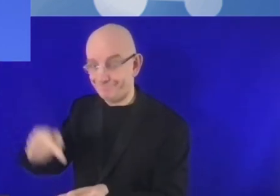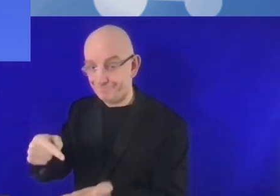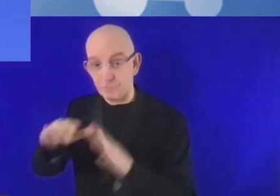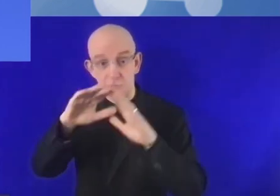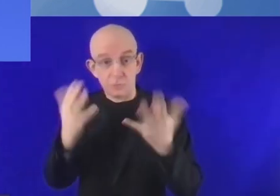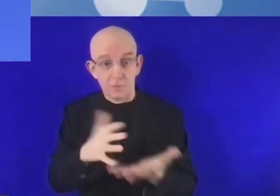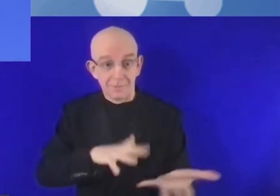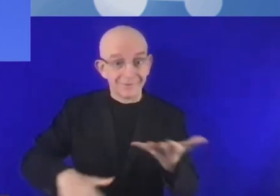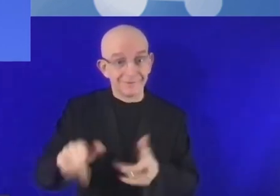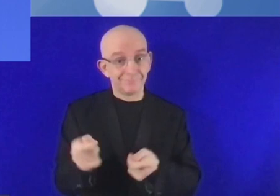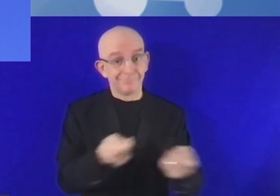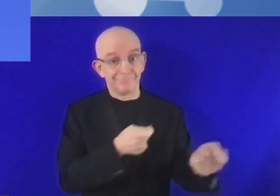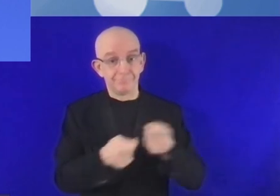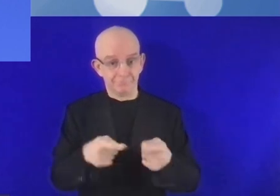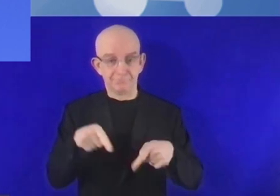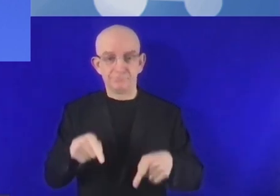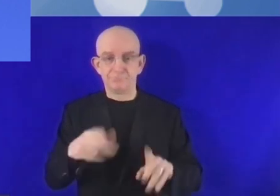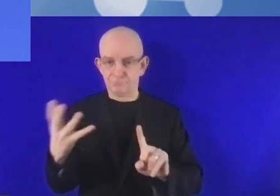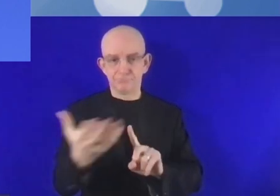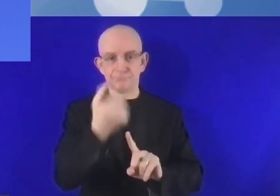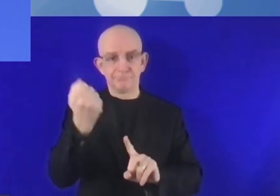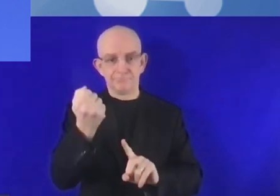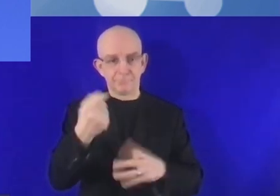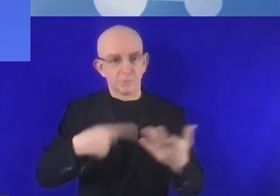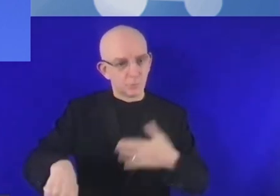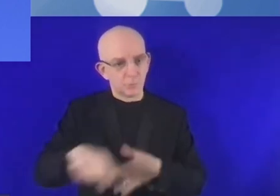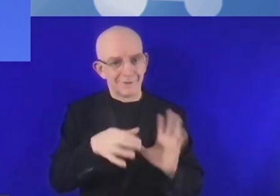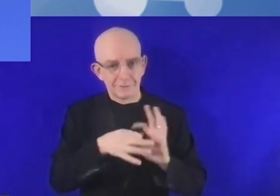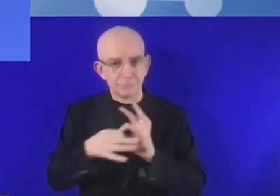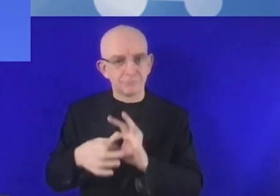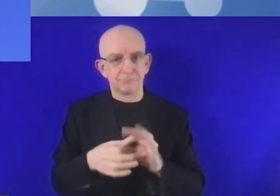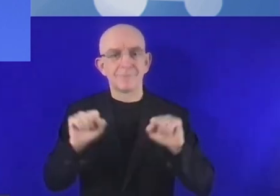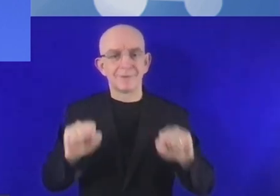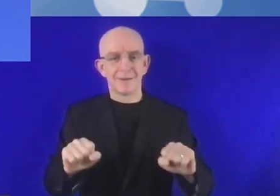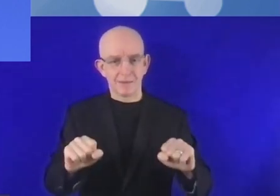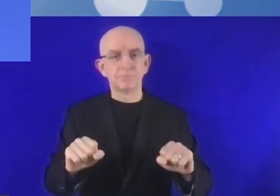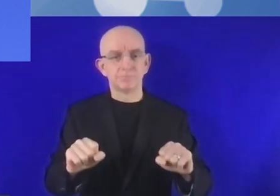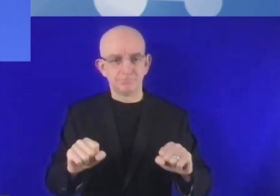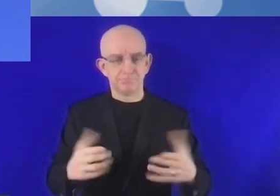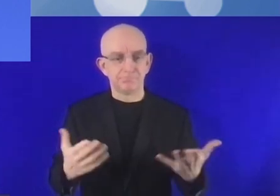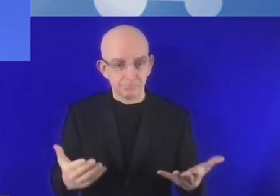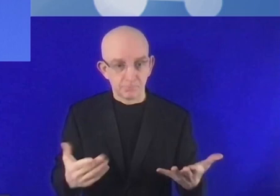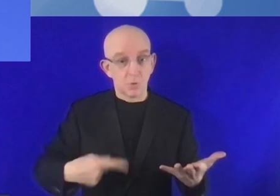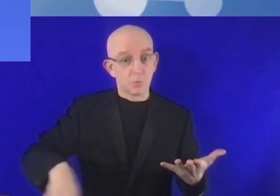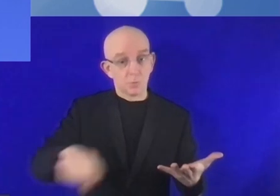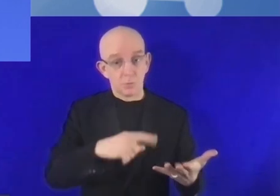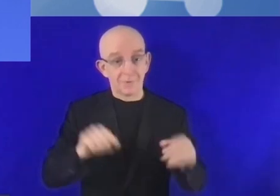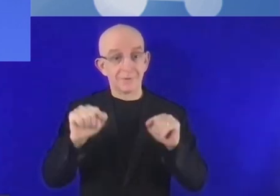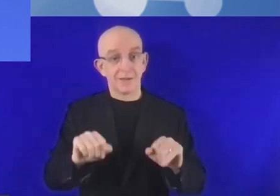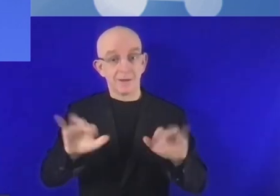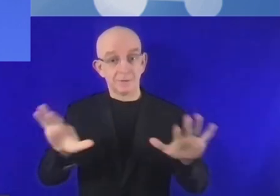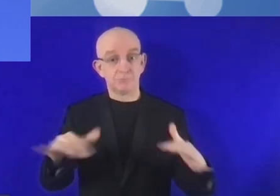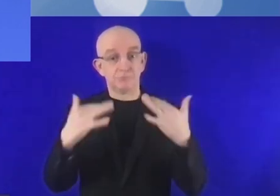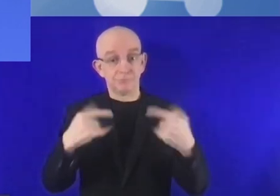łatwiej to powiedzieć niż zrobić, ale z pewnością, jeżeli będziemy działać wspólnie, możemy odnieść sukces.